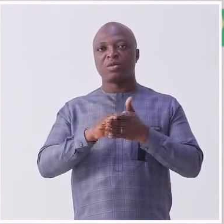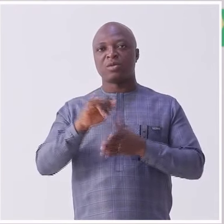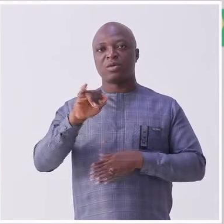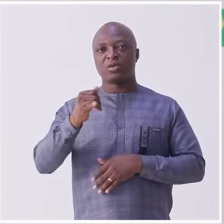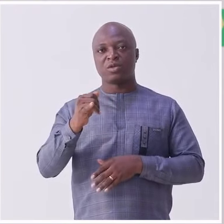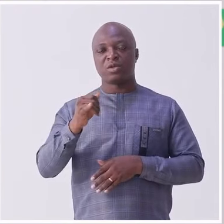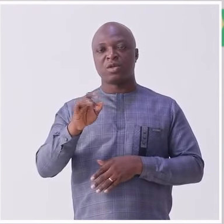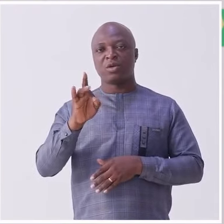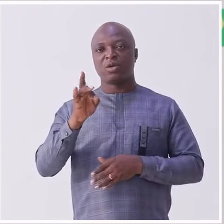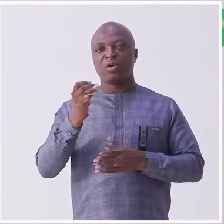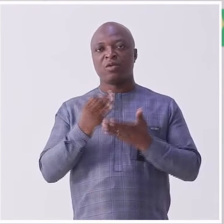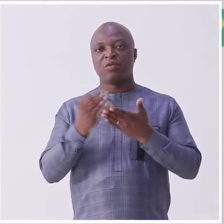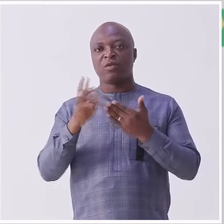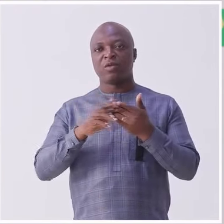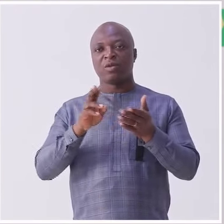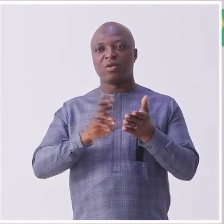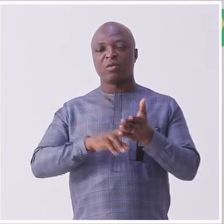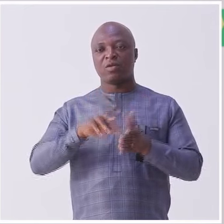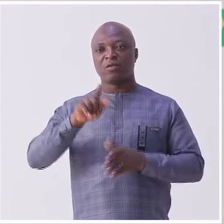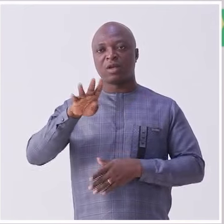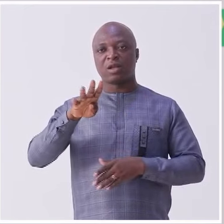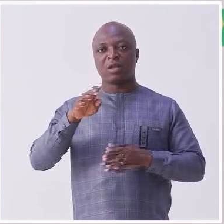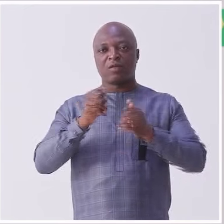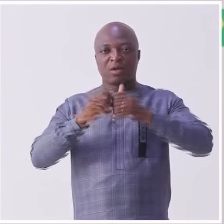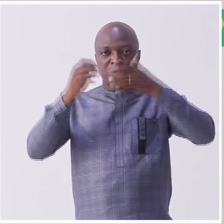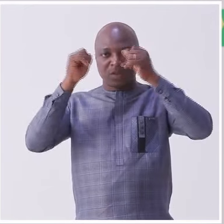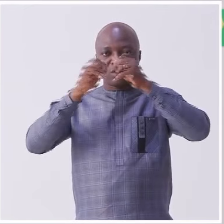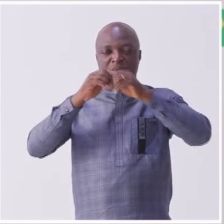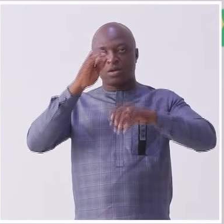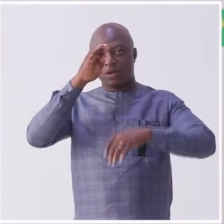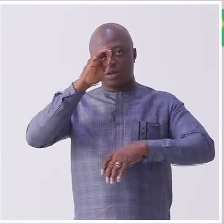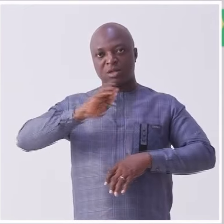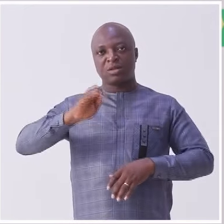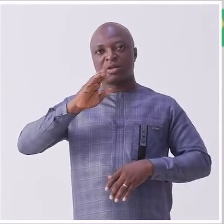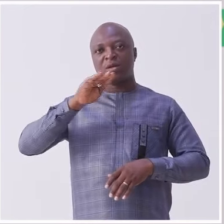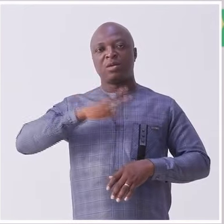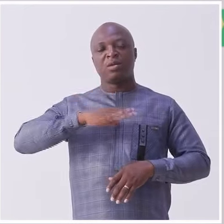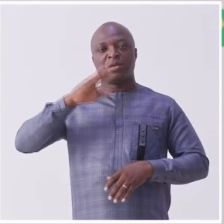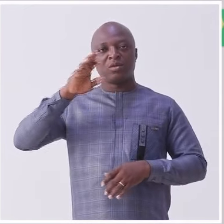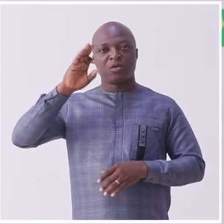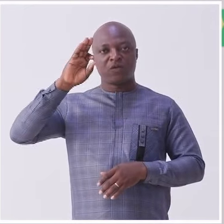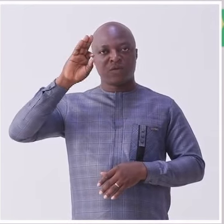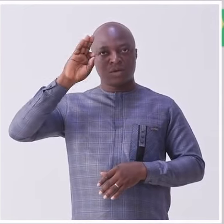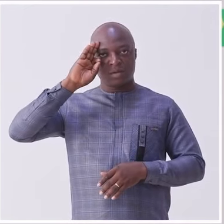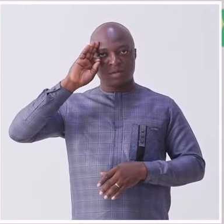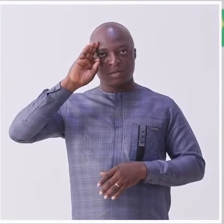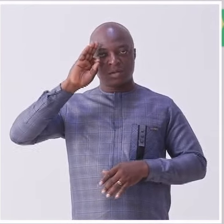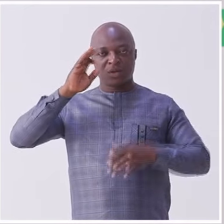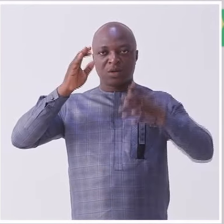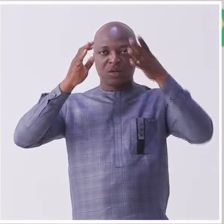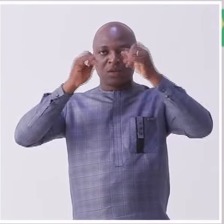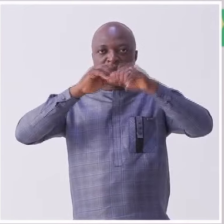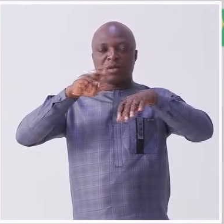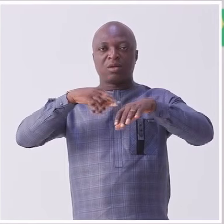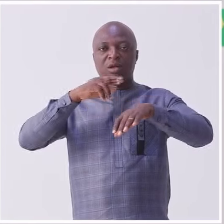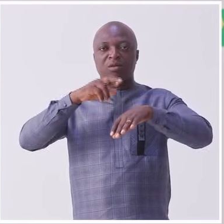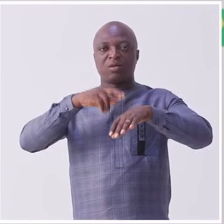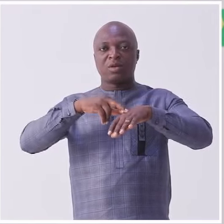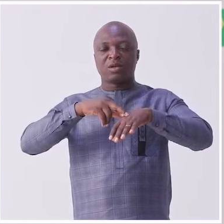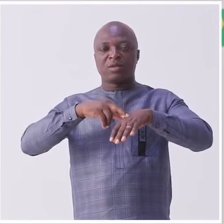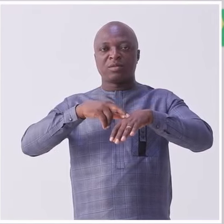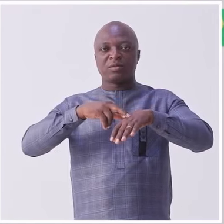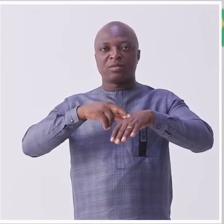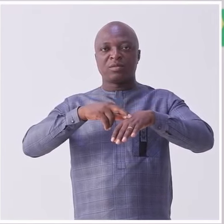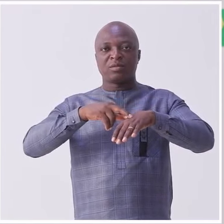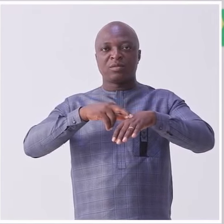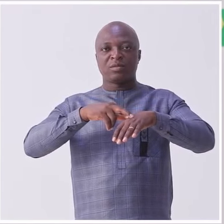jeudi 8 février 2024 sous la présidence de son Excellence M. Fort et Sozimna Niazingbe, président de la